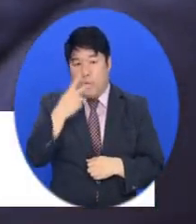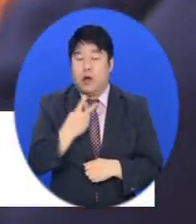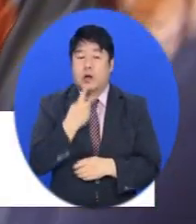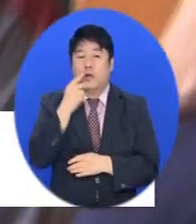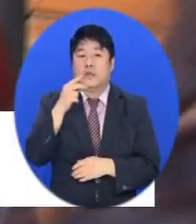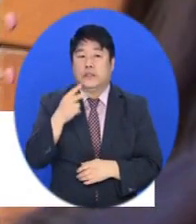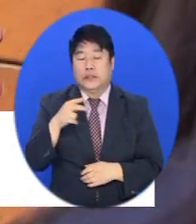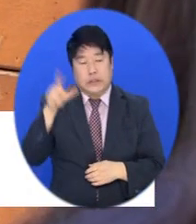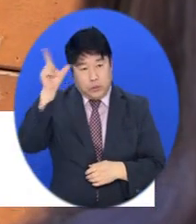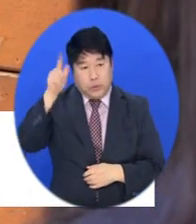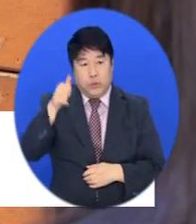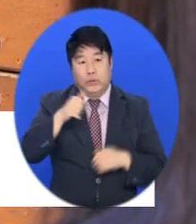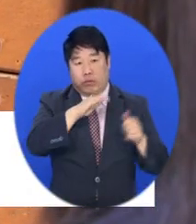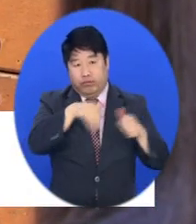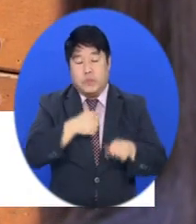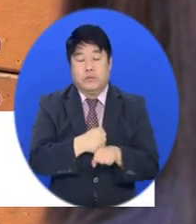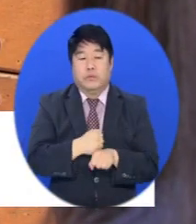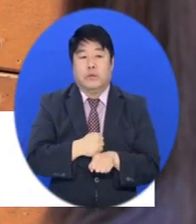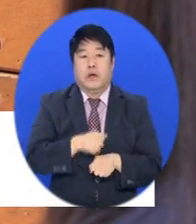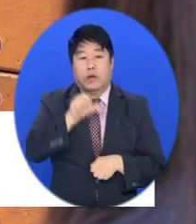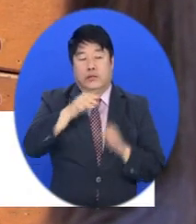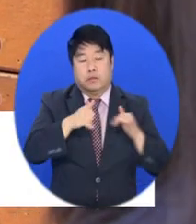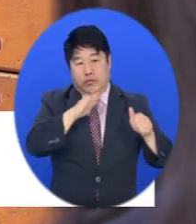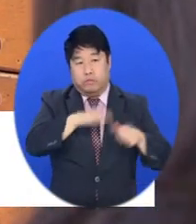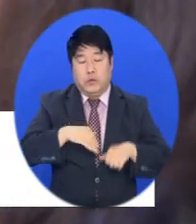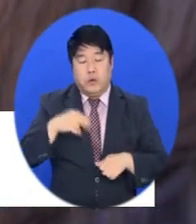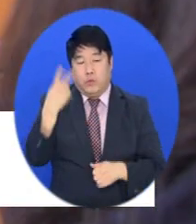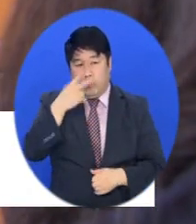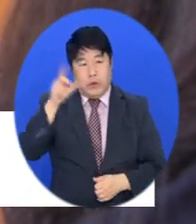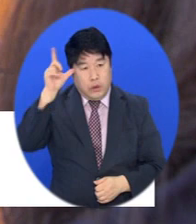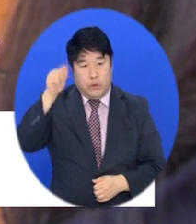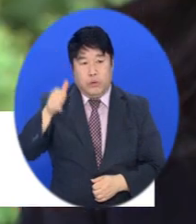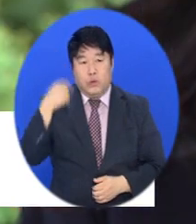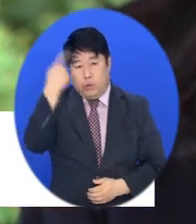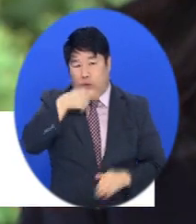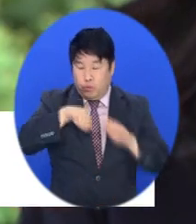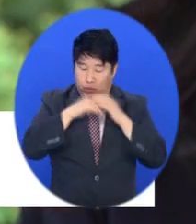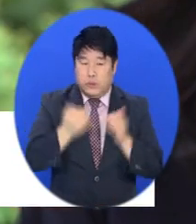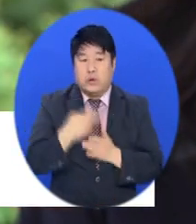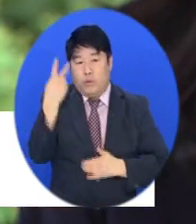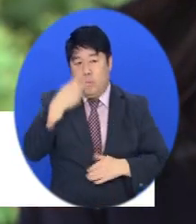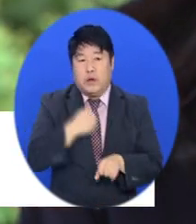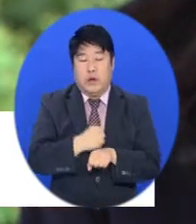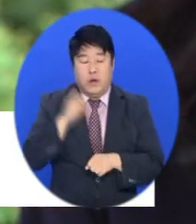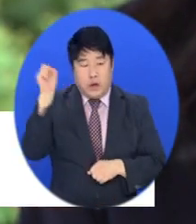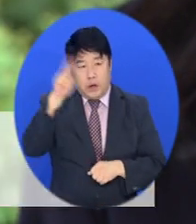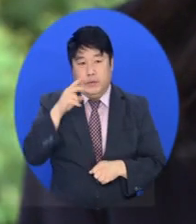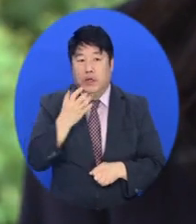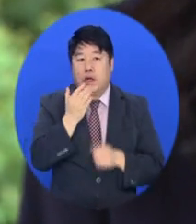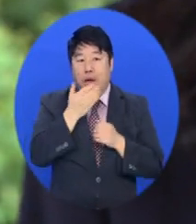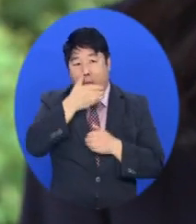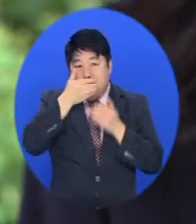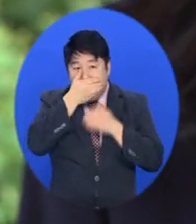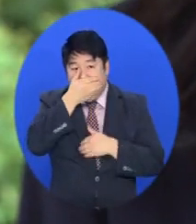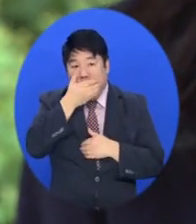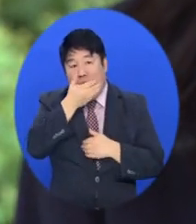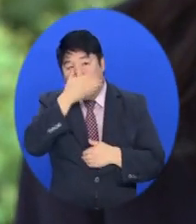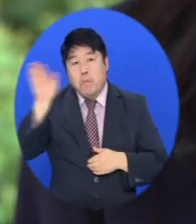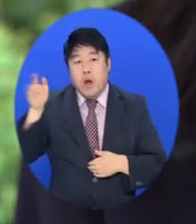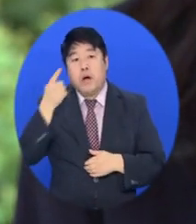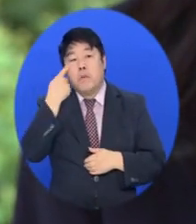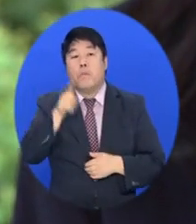받았습니다. A씨를 불러낸 관리소장은 얼굴을 온전히 확인해야겠다며 갑자기 마스크를 벗어보라고